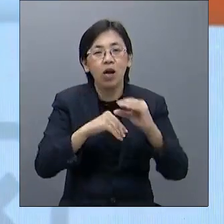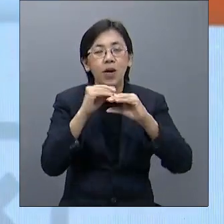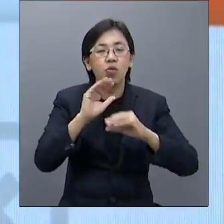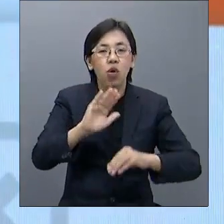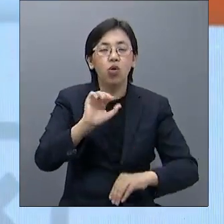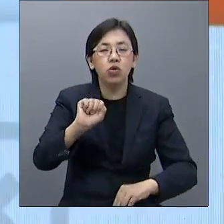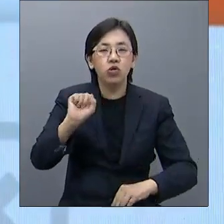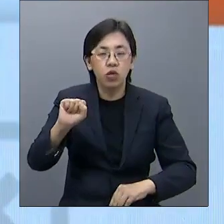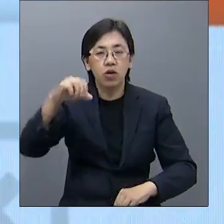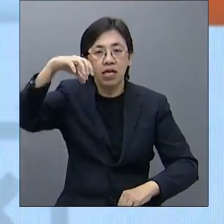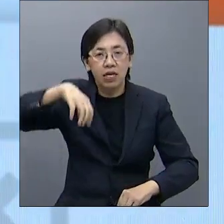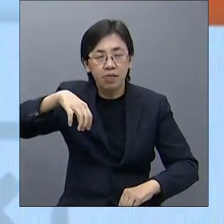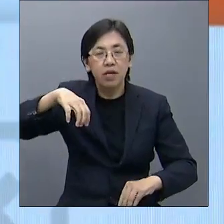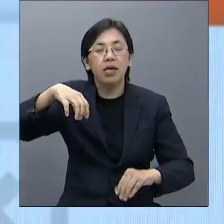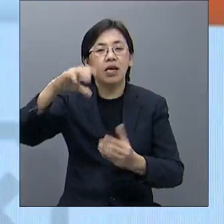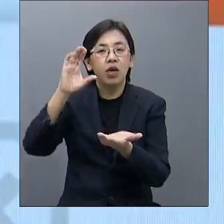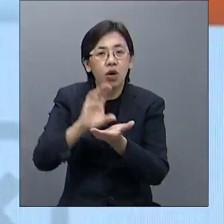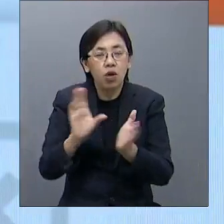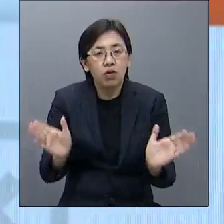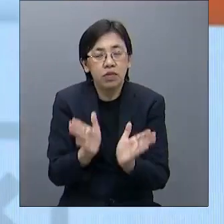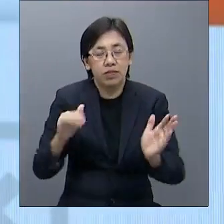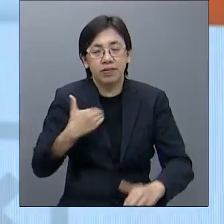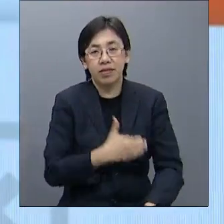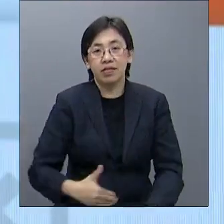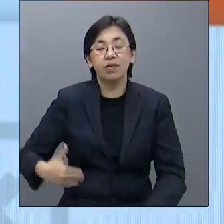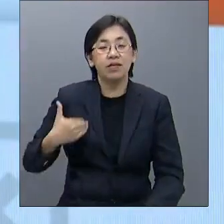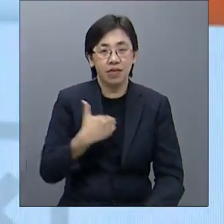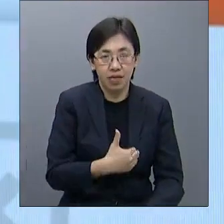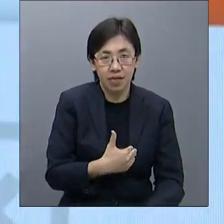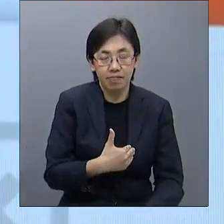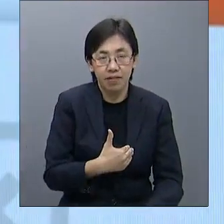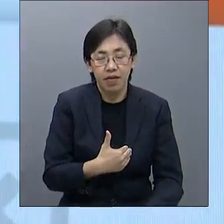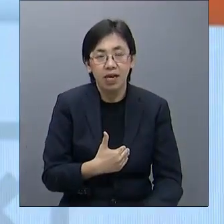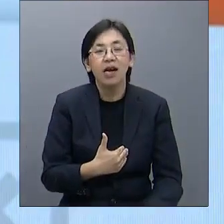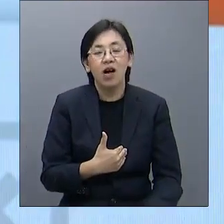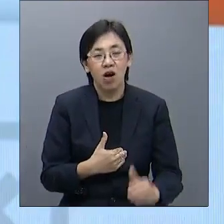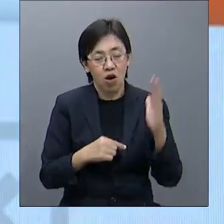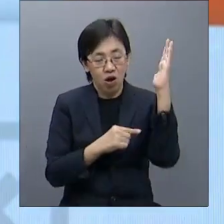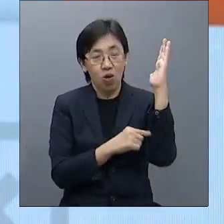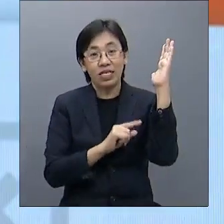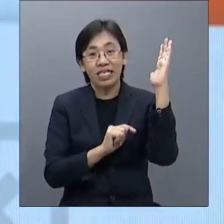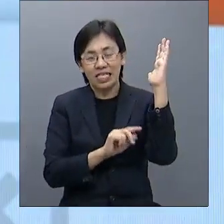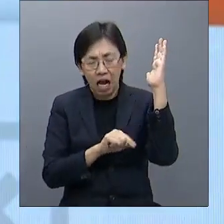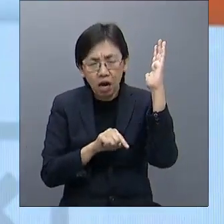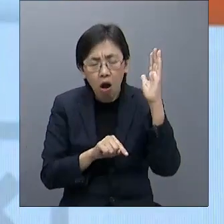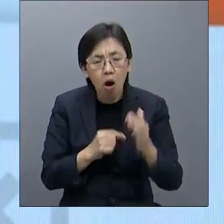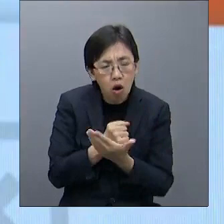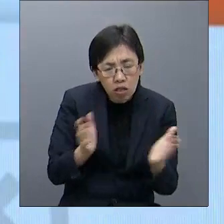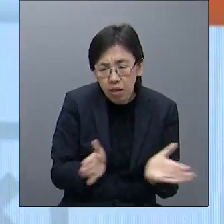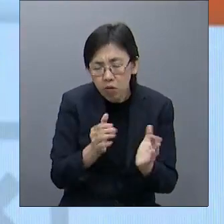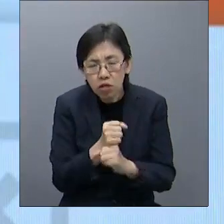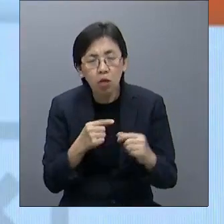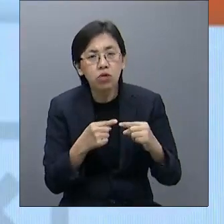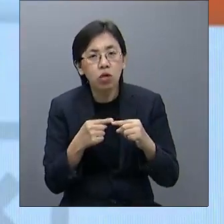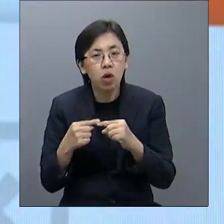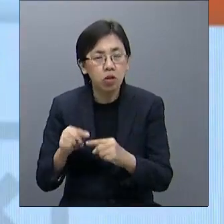หรือสำนักงานกองทุนสนับสนุนการสร้างเสริมสุขภาพนะคะที่ได้ลงพื้นที่ทำงานขับเคลื่อนในเรื่องอย่างต่อเนื่องแล้วก็เป็นระ